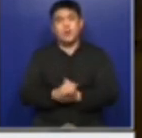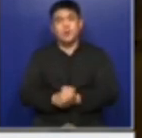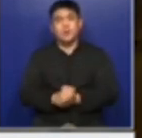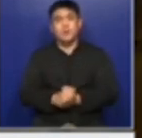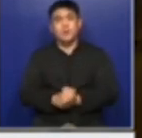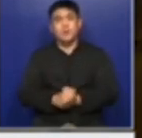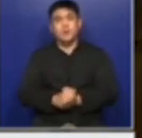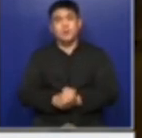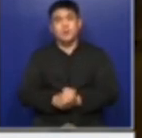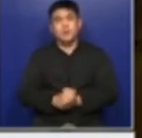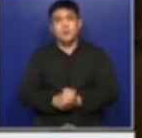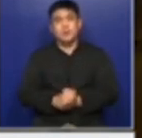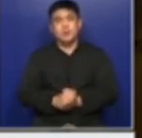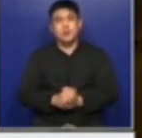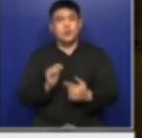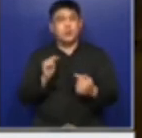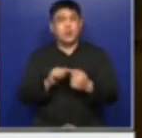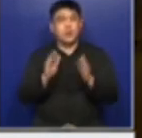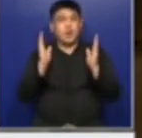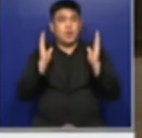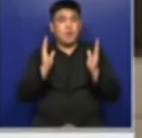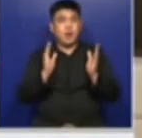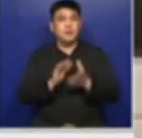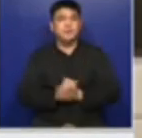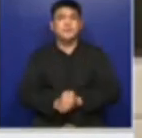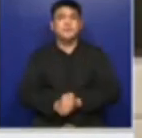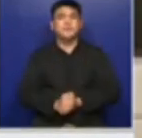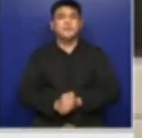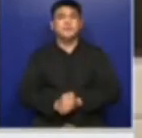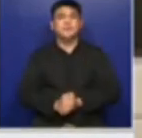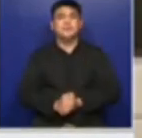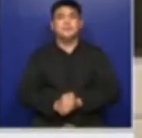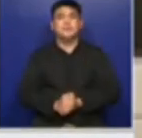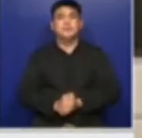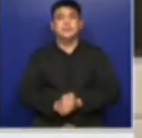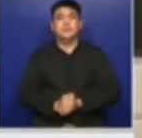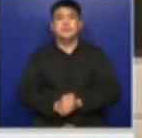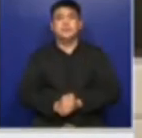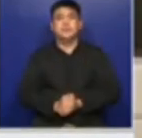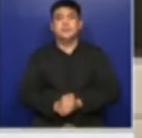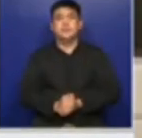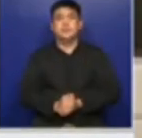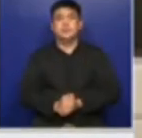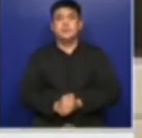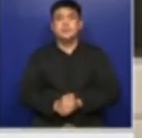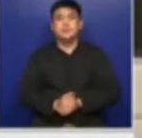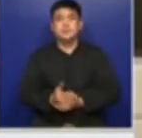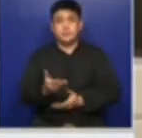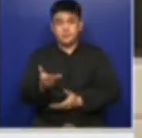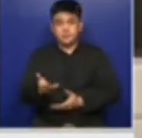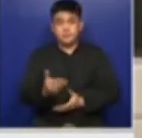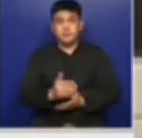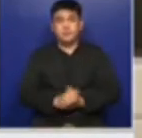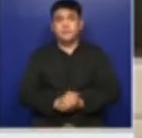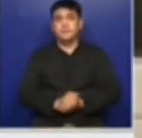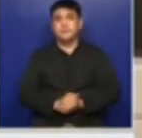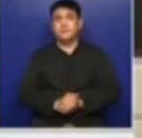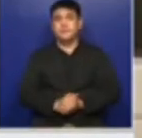ท่านประธานในเชิงนโยบายครับ เชิญท่านสุขุมพงศ์ครับเชิญครับ